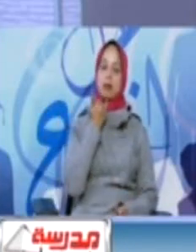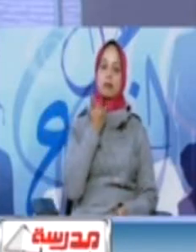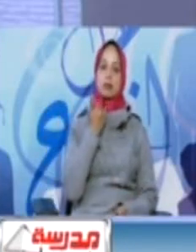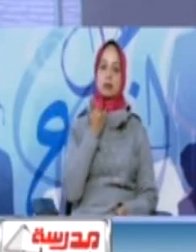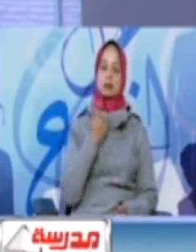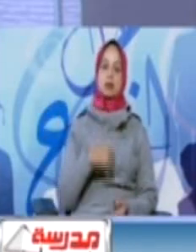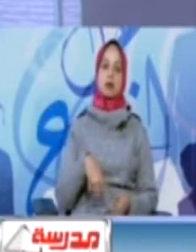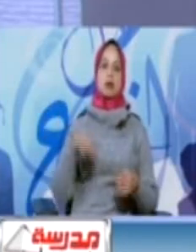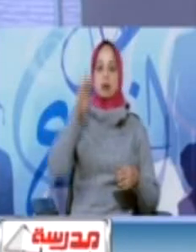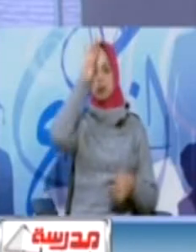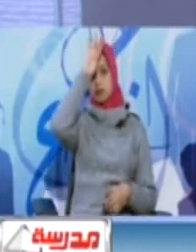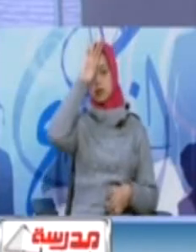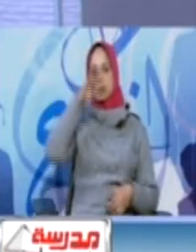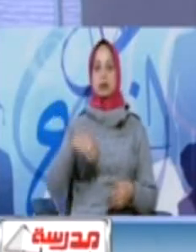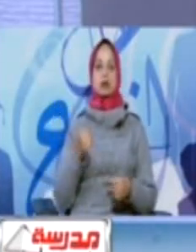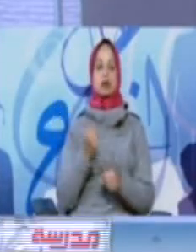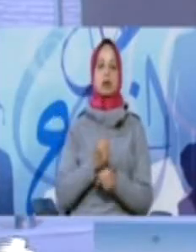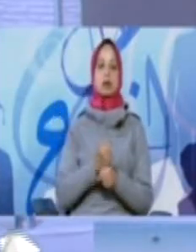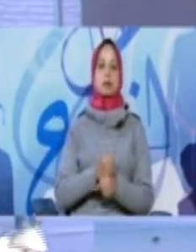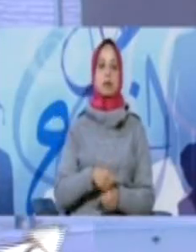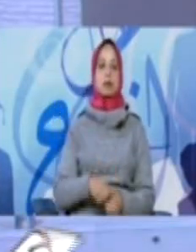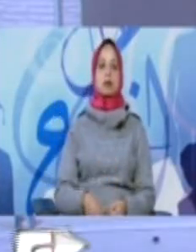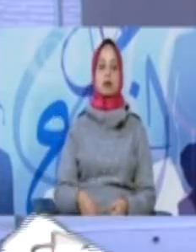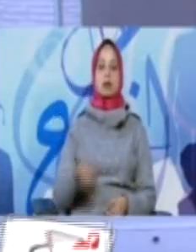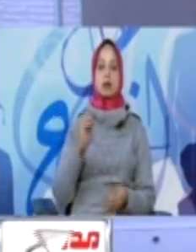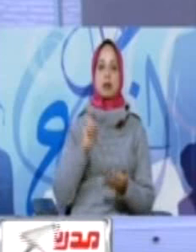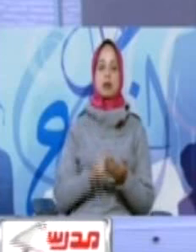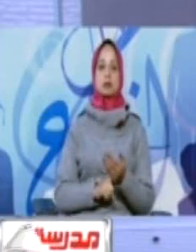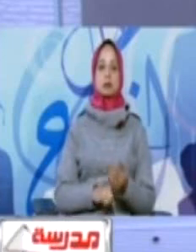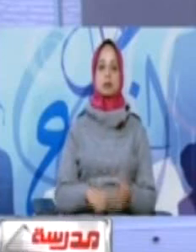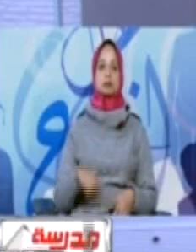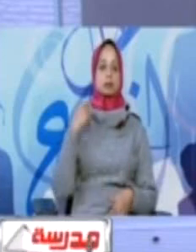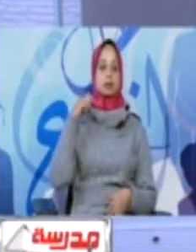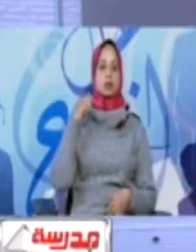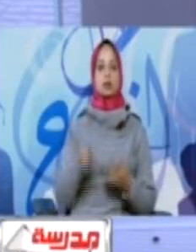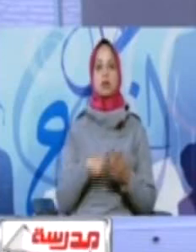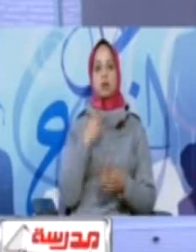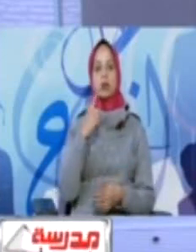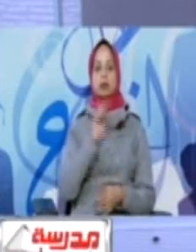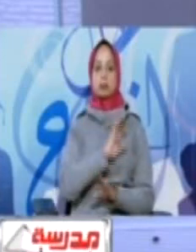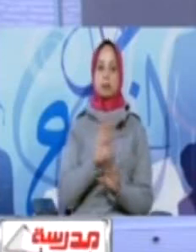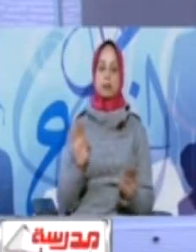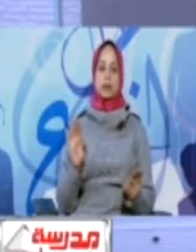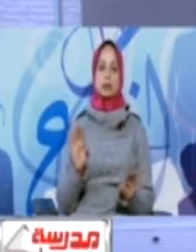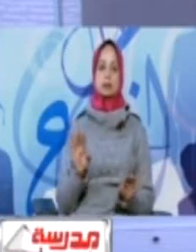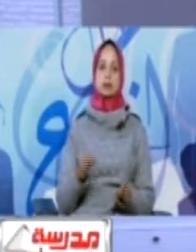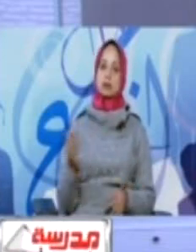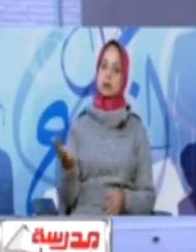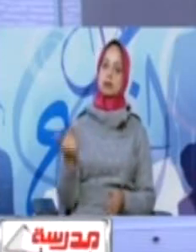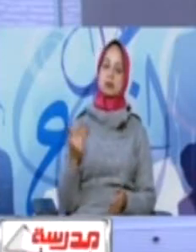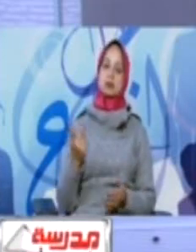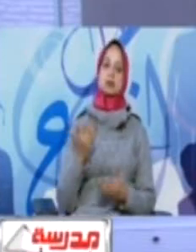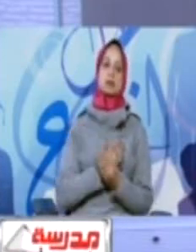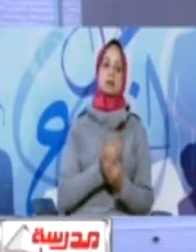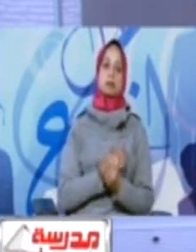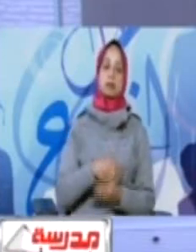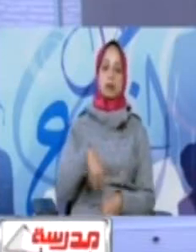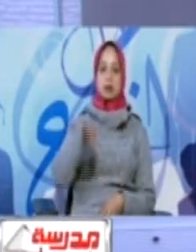دلوقتي، فما نسميها بقى وزاره اقليه تستمد الثقه من الملك ولا تاتي بناء على